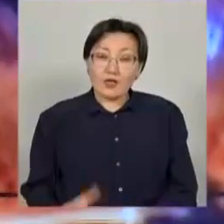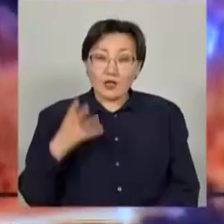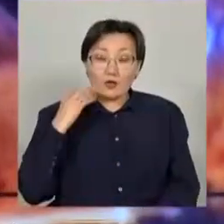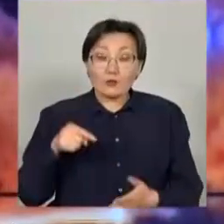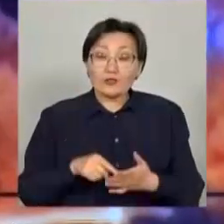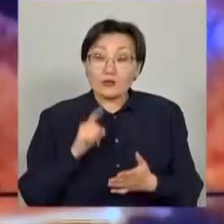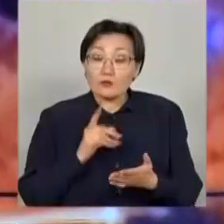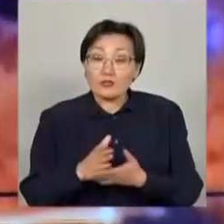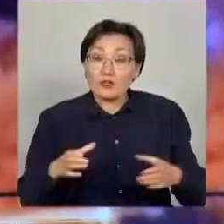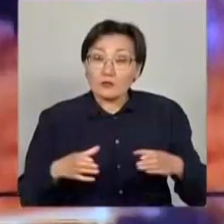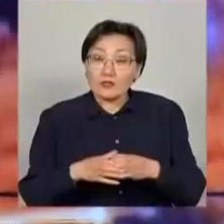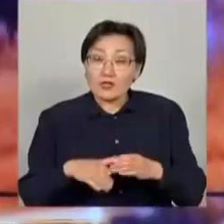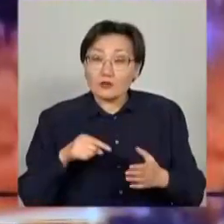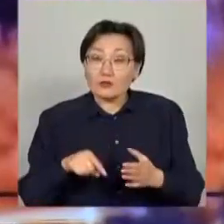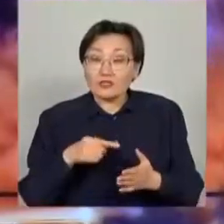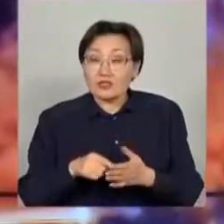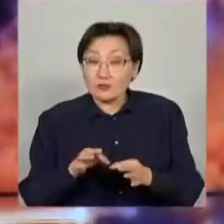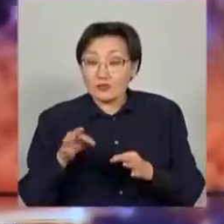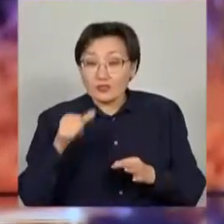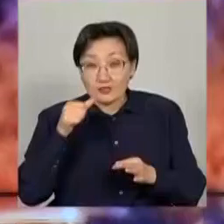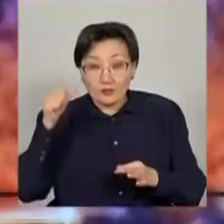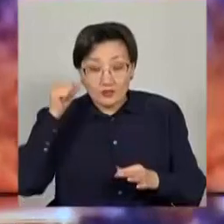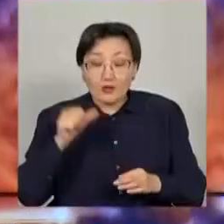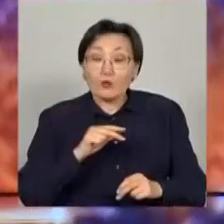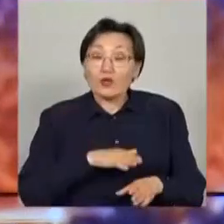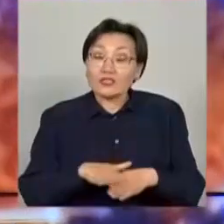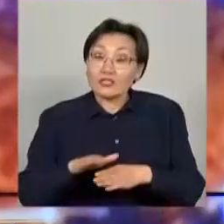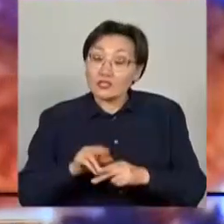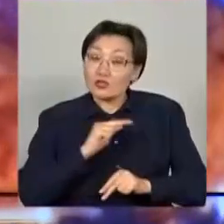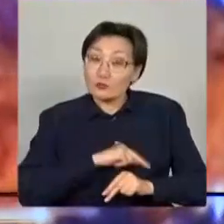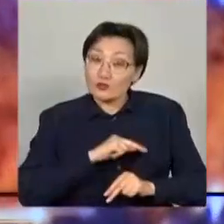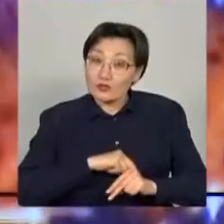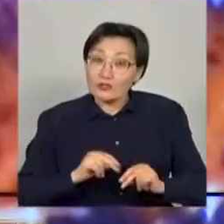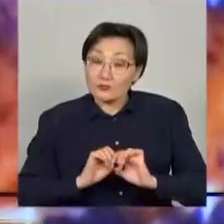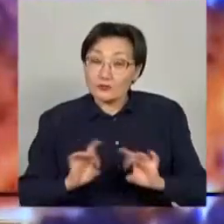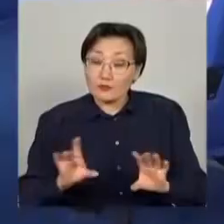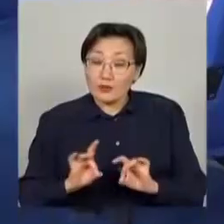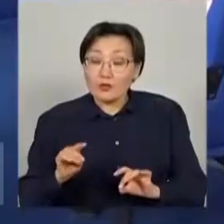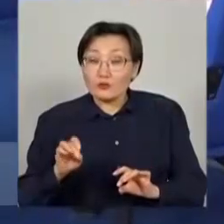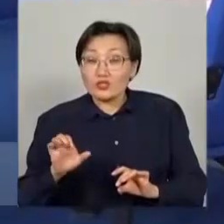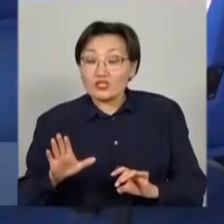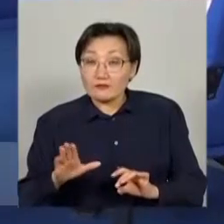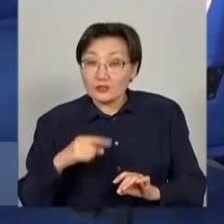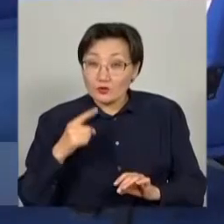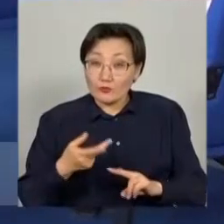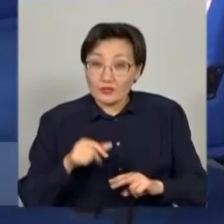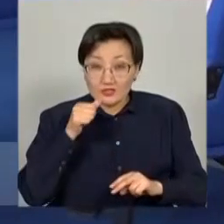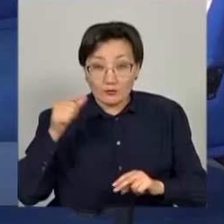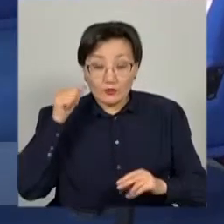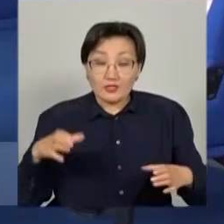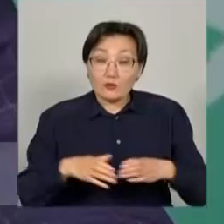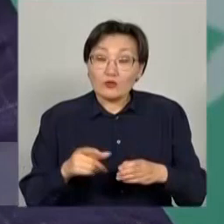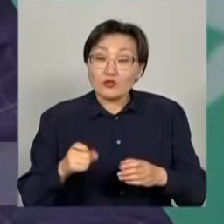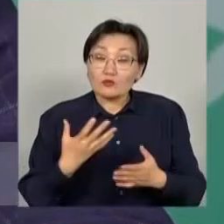Алматыда саяси партияның қалалық филиалы өткен жылы атқарылған шаруаларды қорытындылады. Филиал хатшысы Мейіржан Отыншеевтің сөзінше, былтыр партия 100